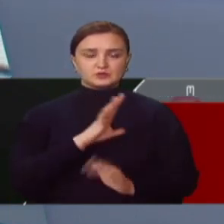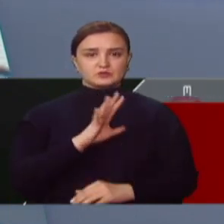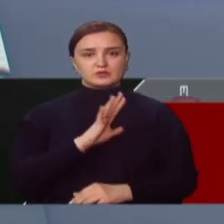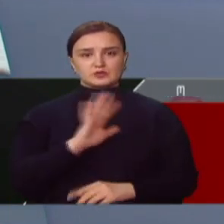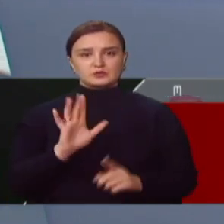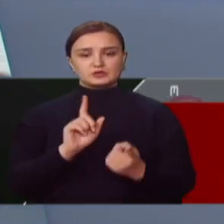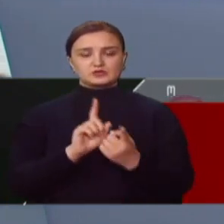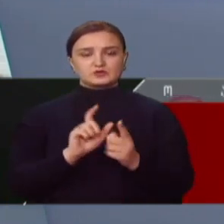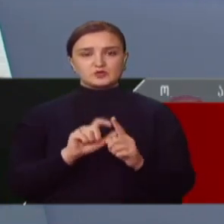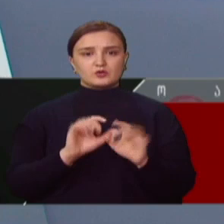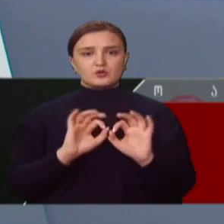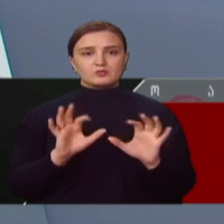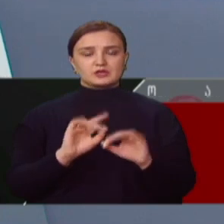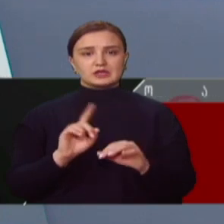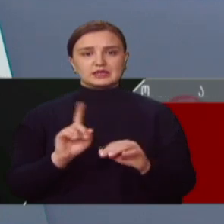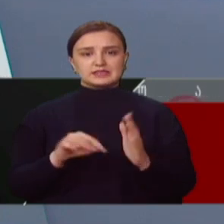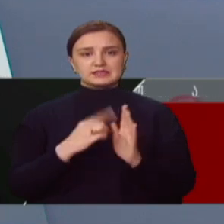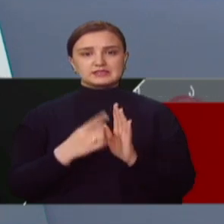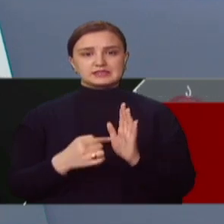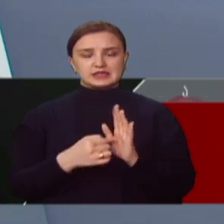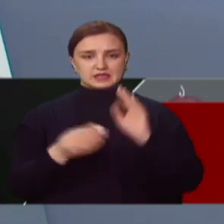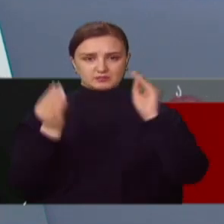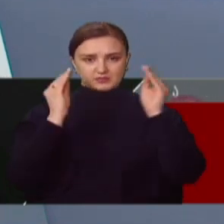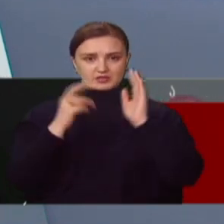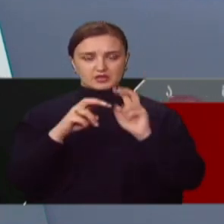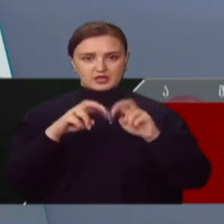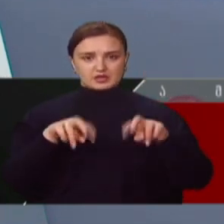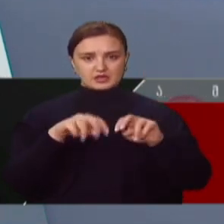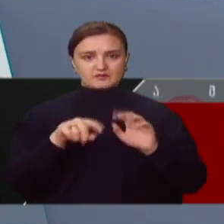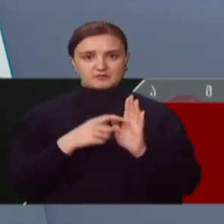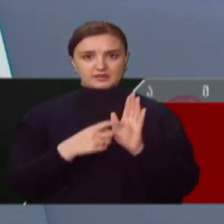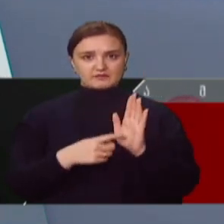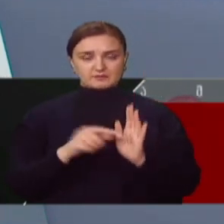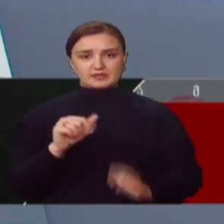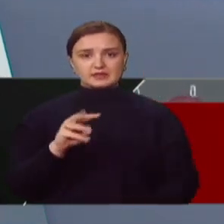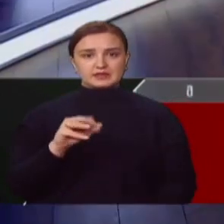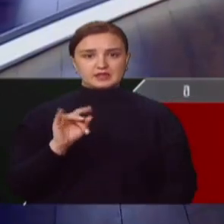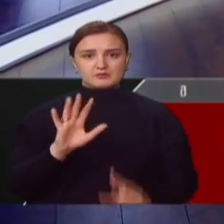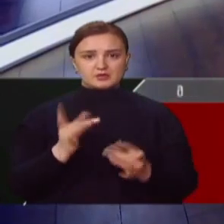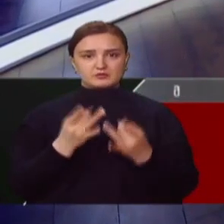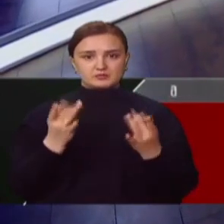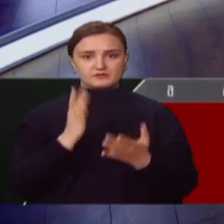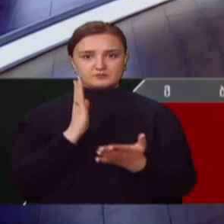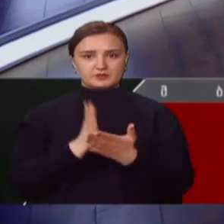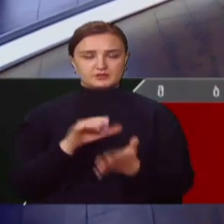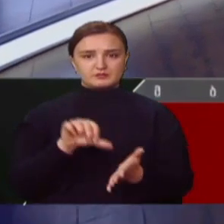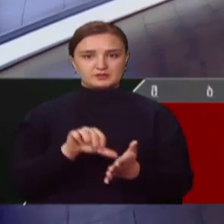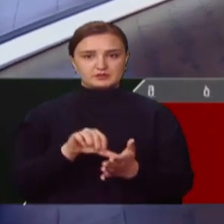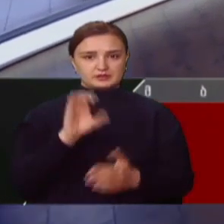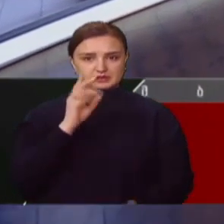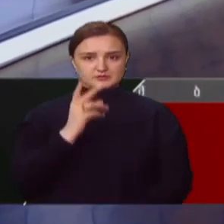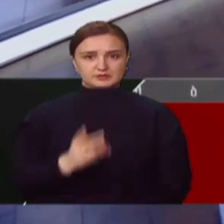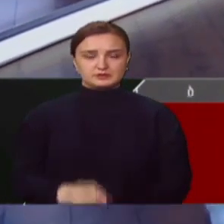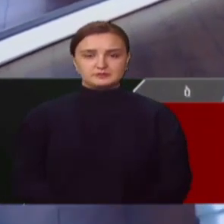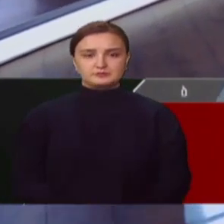шехвадра зазгебам да комментара бида конкретулат разак итхебис ганхила икекмебам. Шехвадра зэмэст Тамар Надаре ишулик ветхусроменц гиетерши гуэртеба Тамар